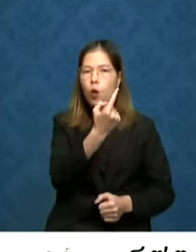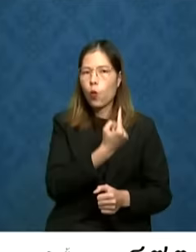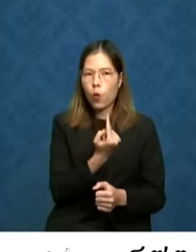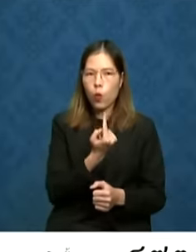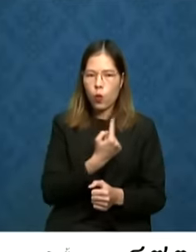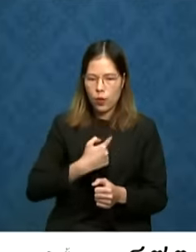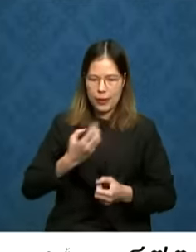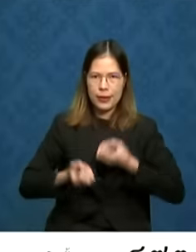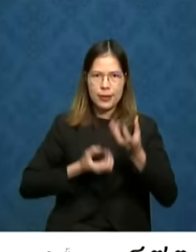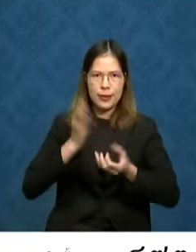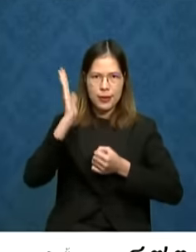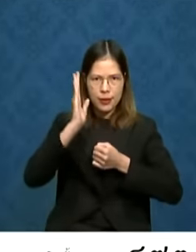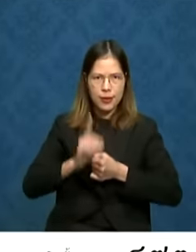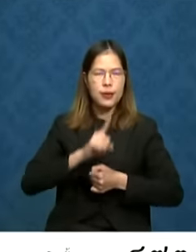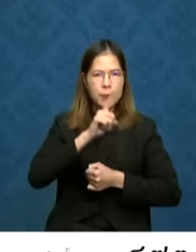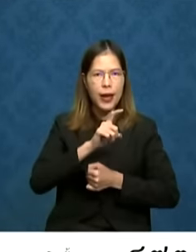รัศนาก อภิปลของผมหรอไม่